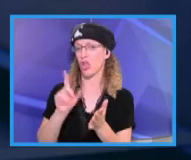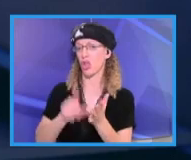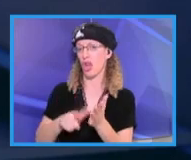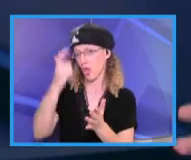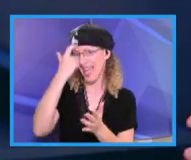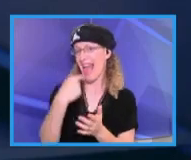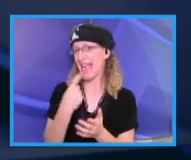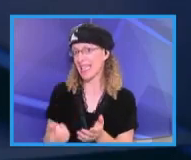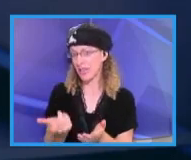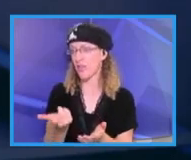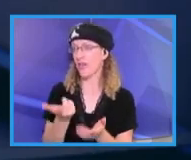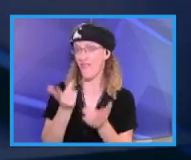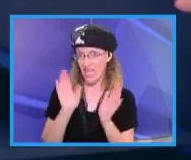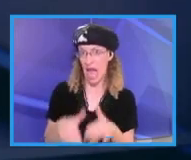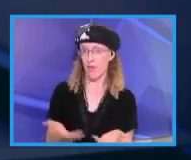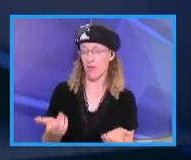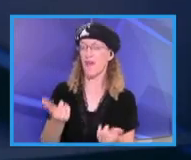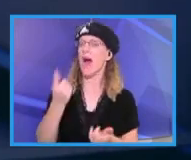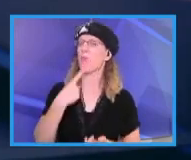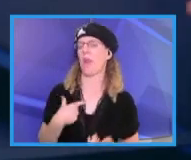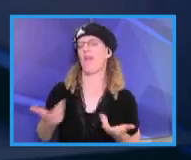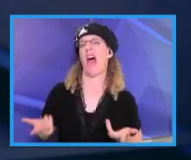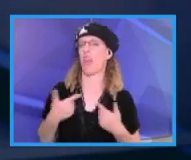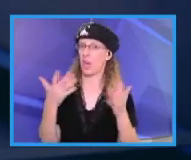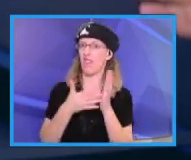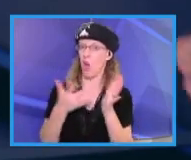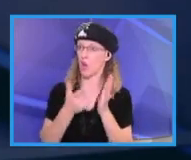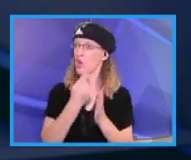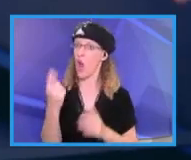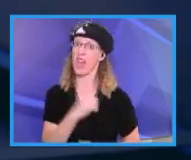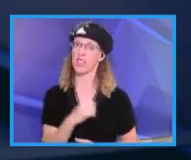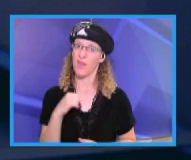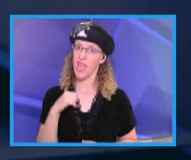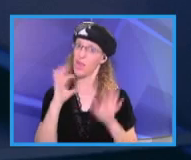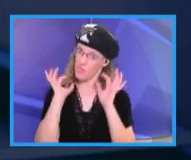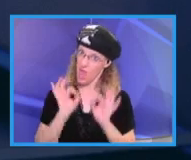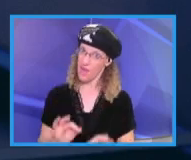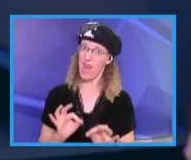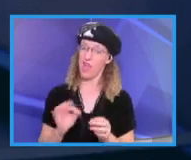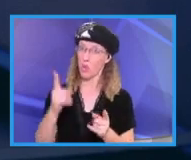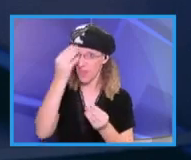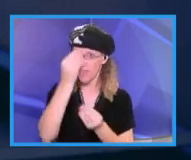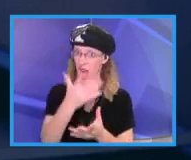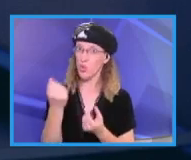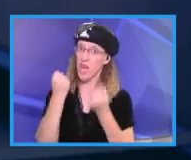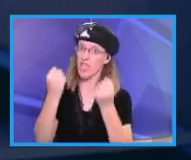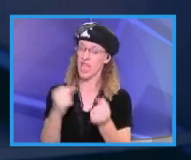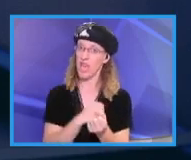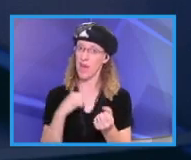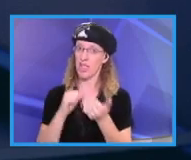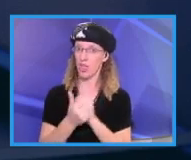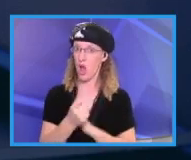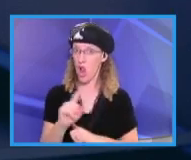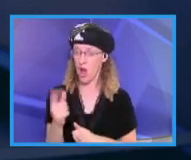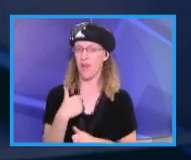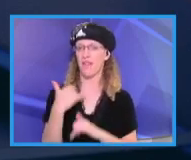שיודעת להגיד, וגם, ואז באו אמרו לי, מה, אנחנו נבדוק כל עצמאי, האם הוא באמת דיווח שהוא נסע נסיעה פרטית או לא,